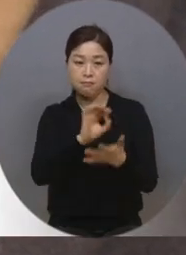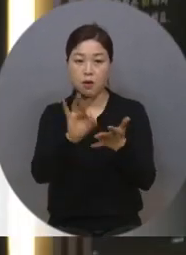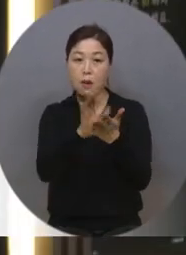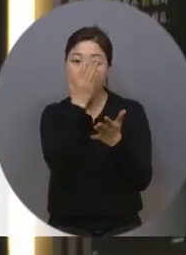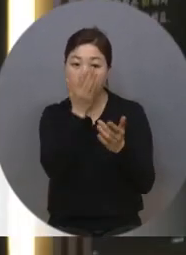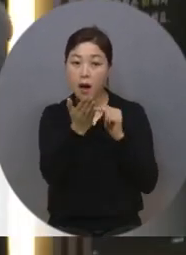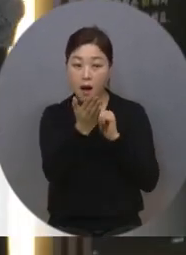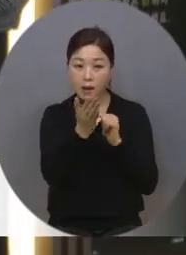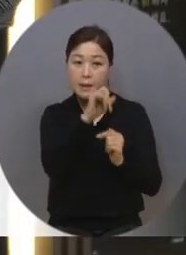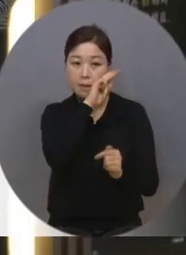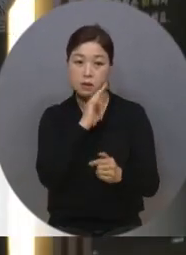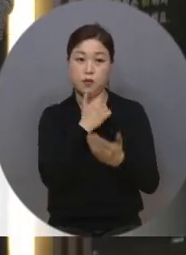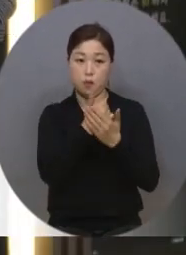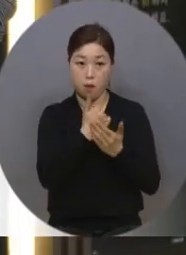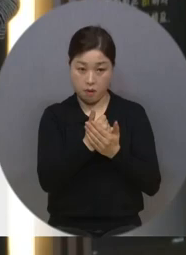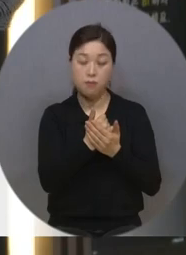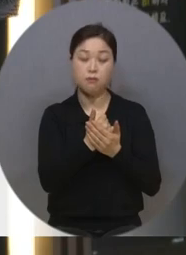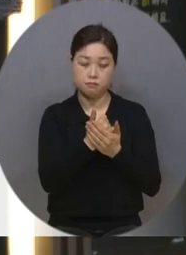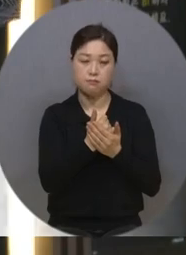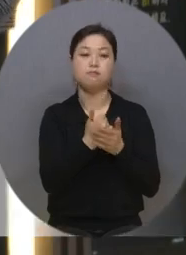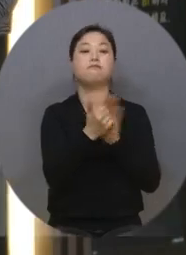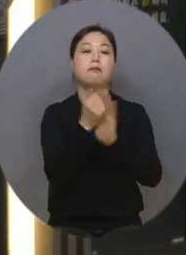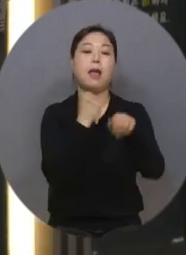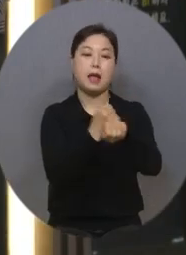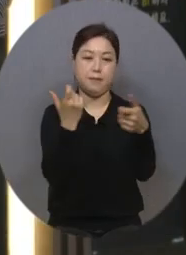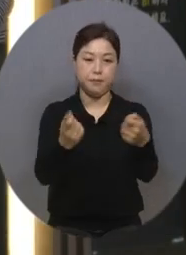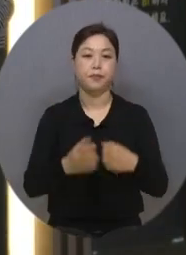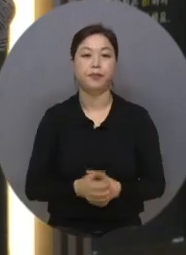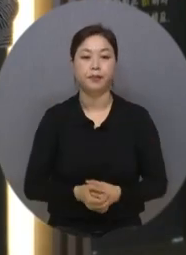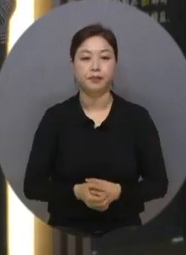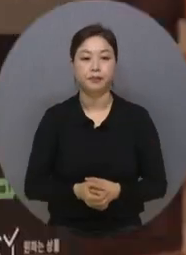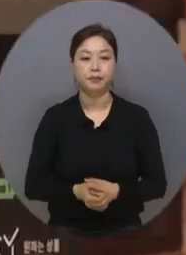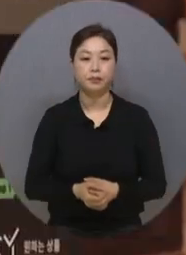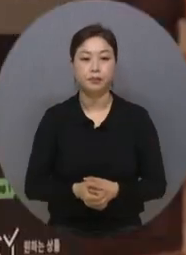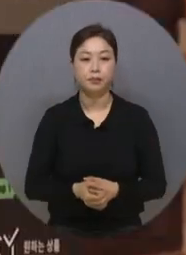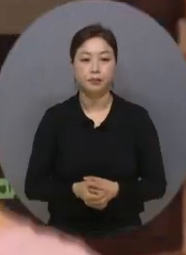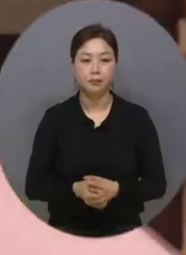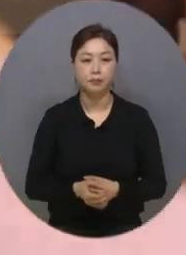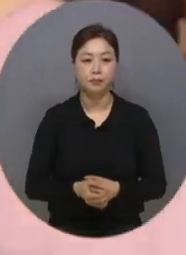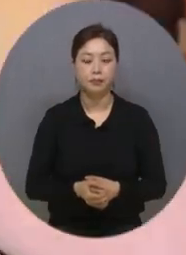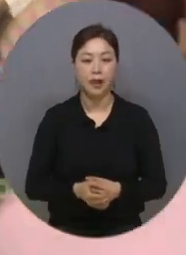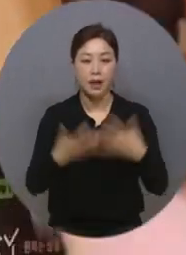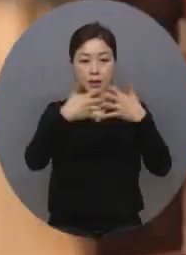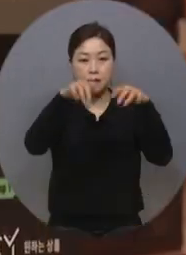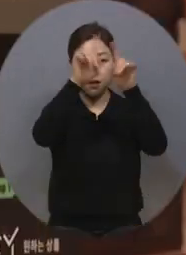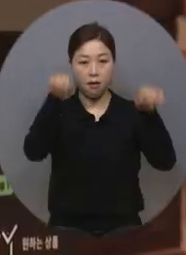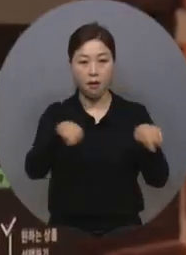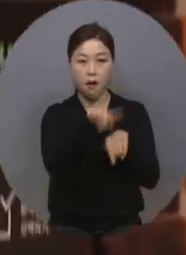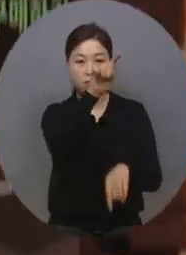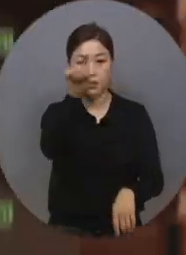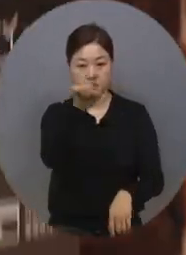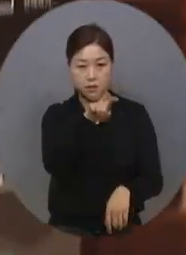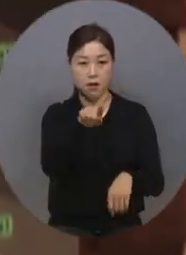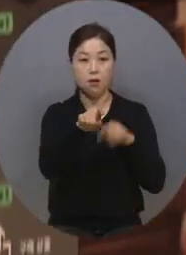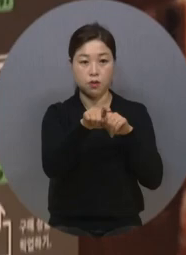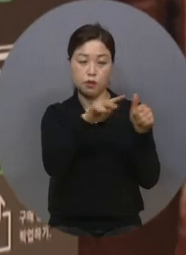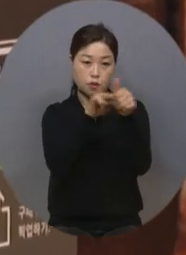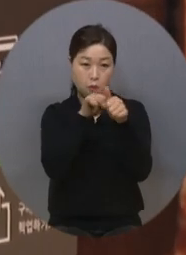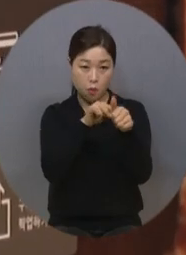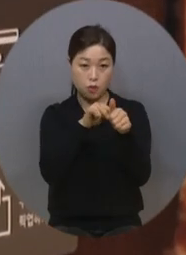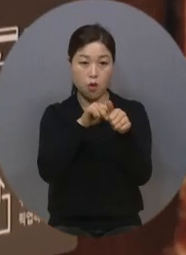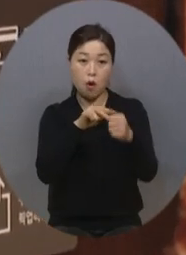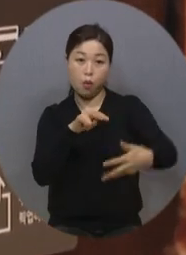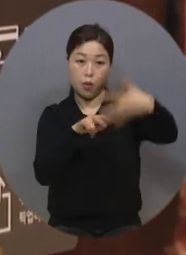정당한 편의를 단계적으로 제공한다는 취지입니다. 적용 대상 키오스크는 전자적 방식으로 정보를 화면에